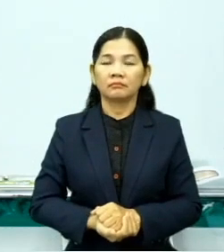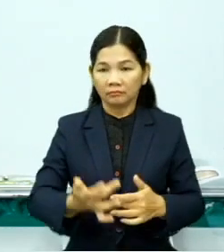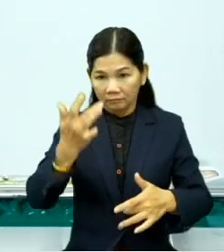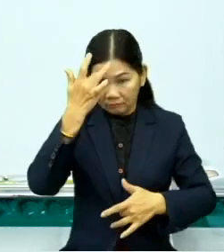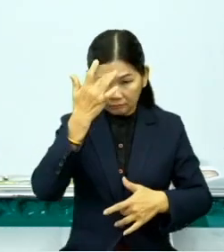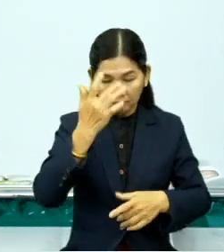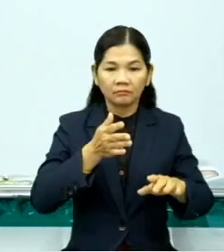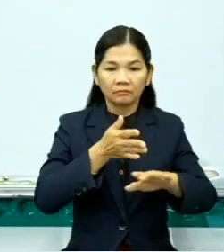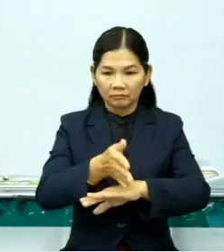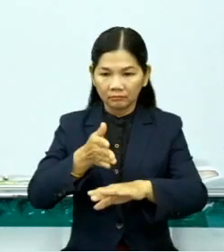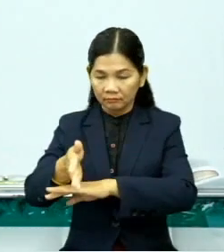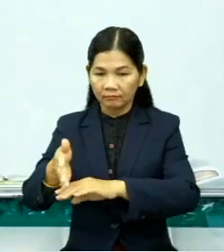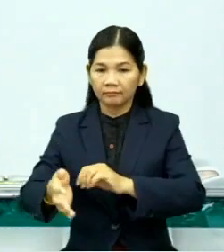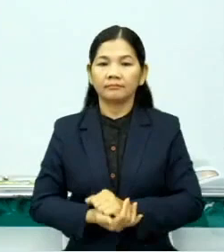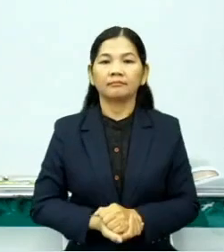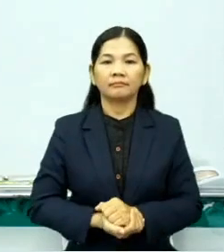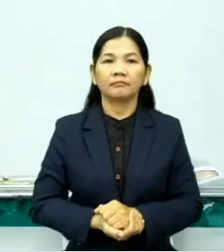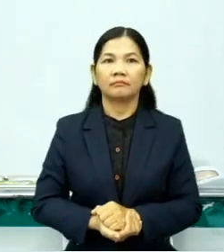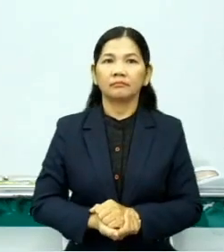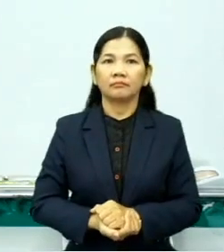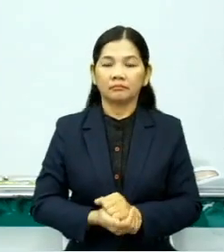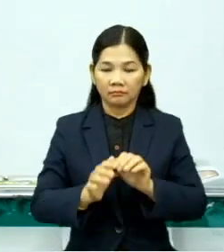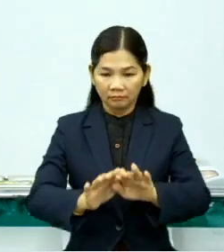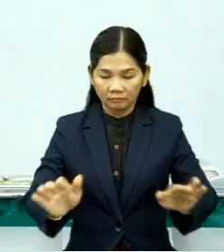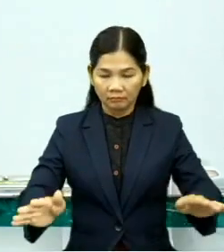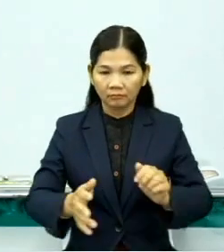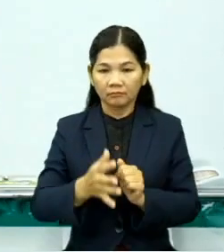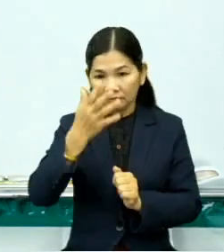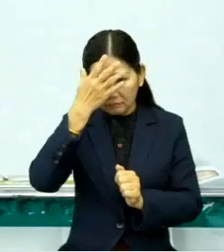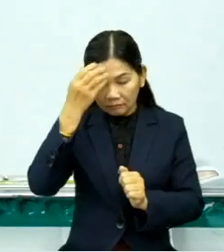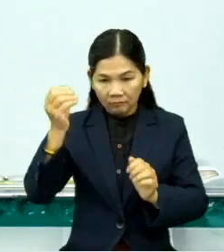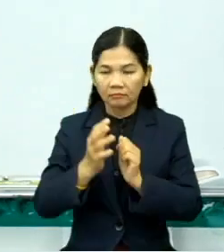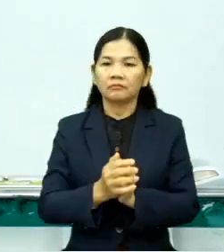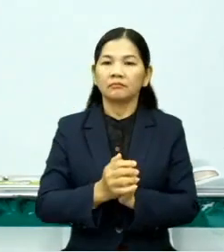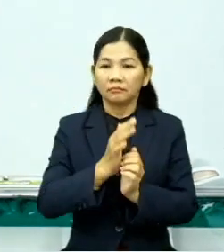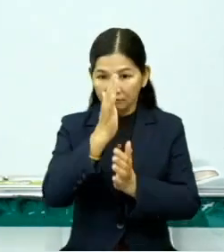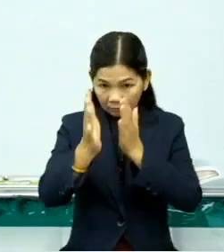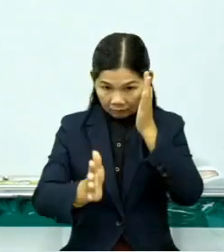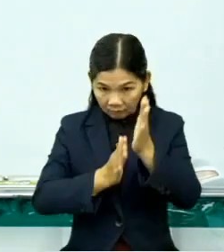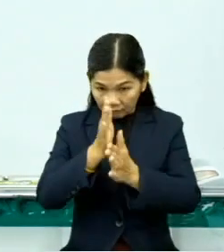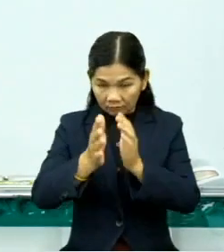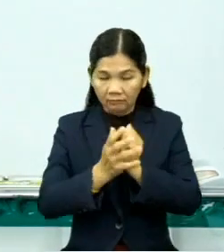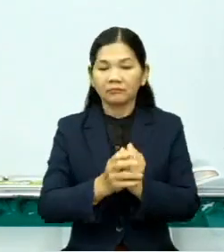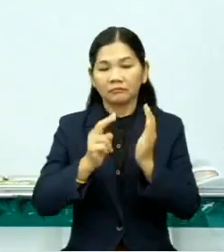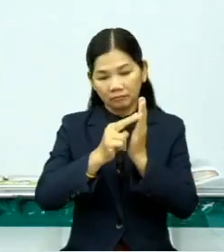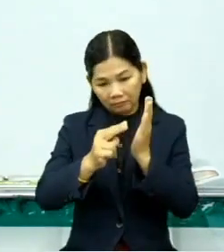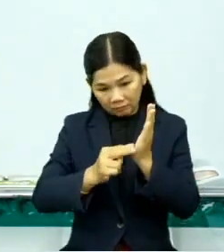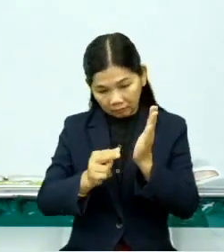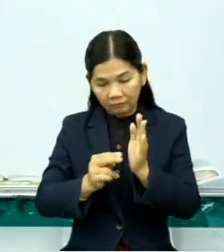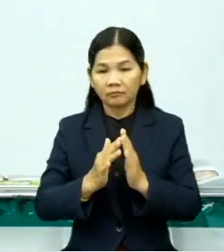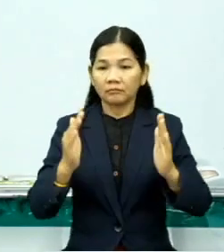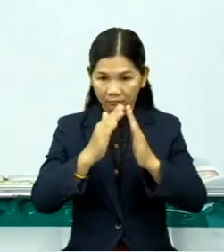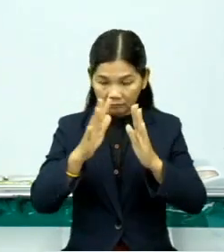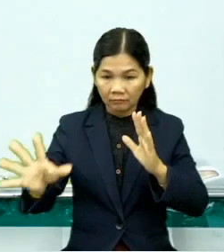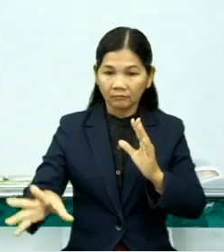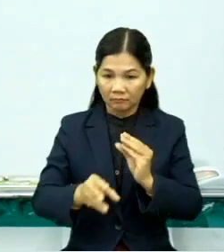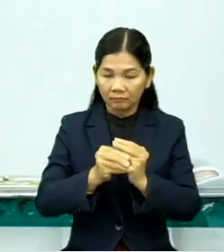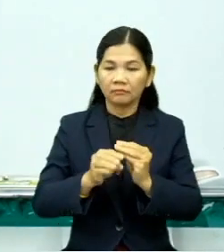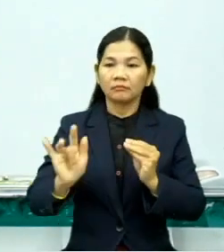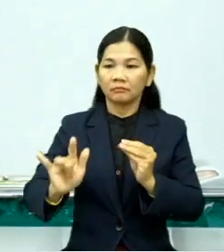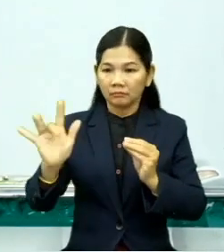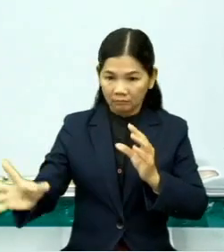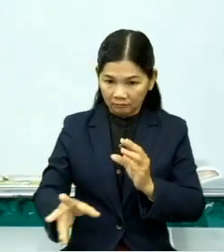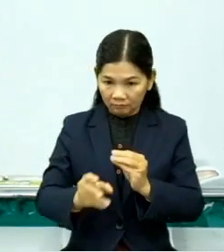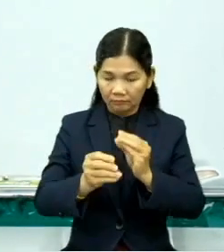nâng chung người chà lòng xếm xếm chà hai con cũng phê ta con cả con hạt ám chà ạ tập bọc này chà nơi tèo bằng thaym tiên là con á